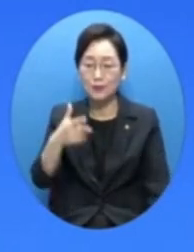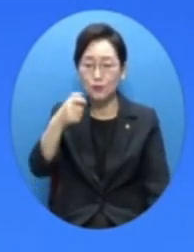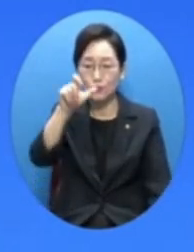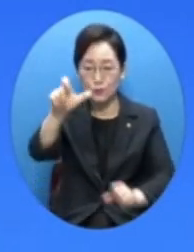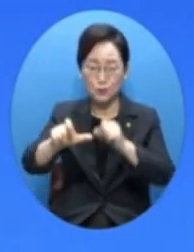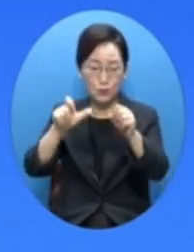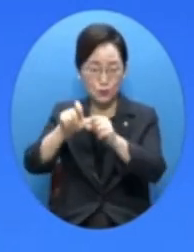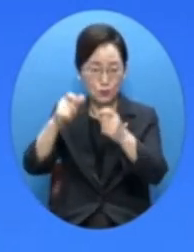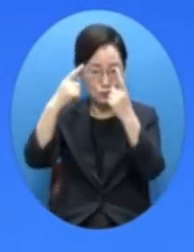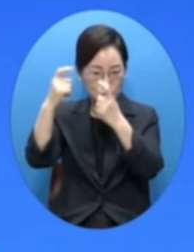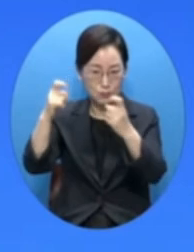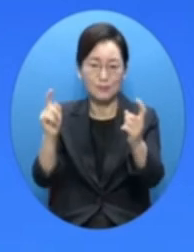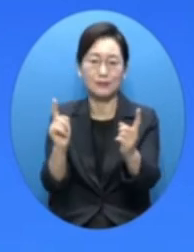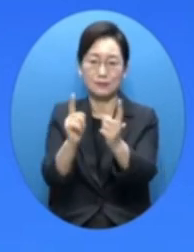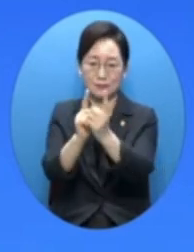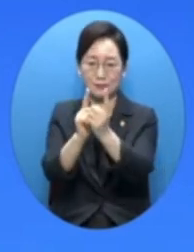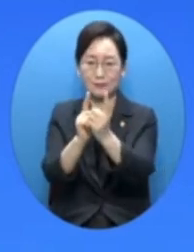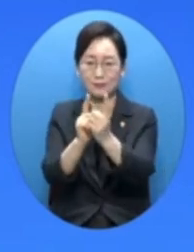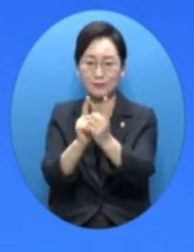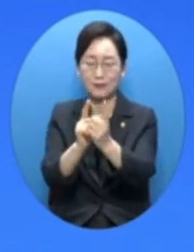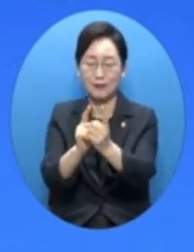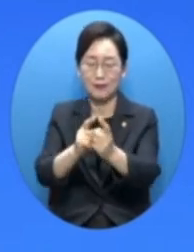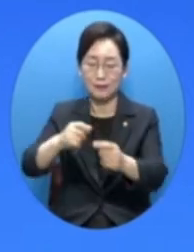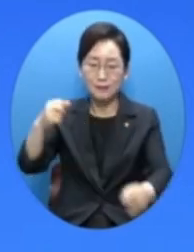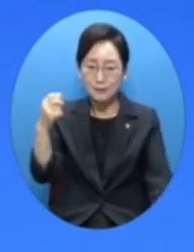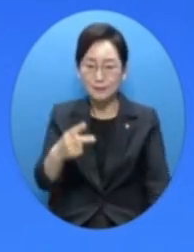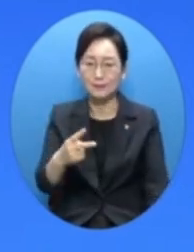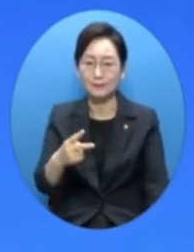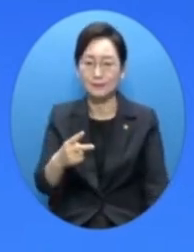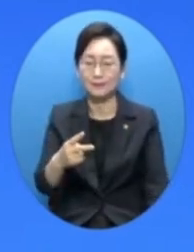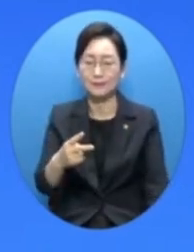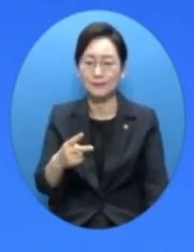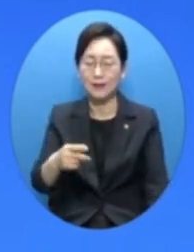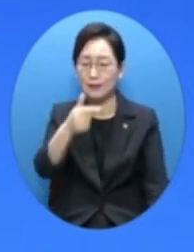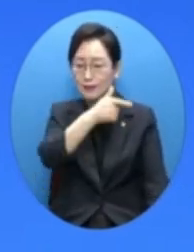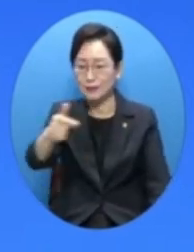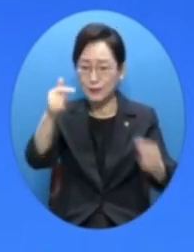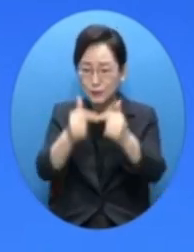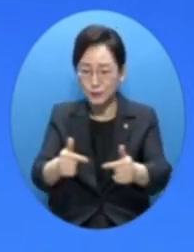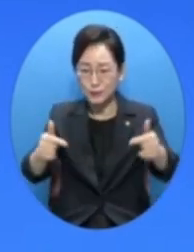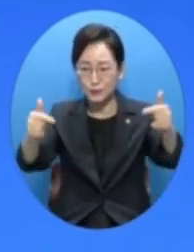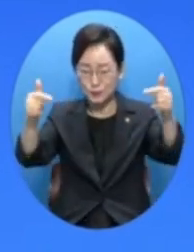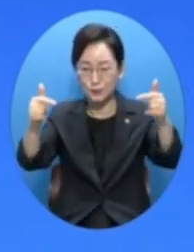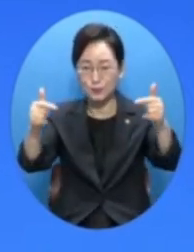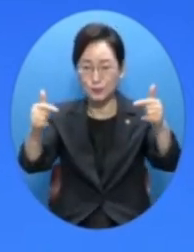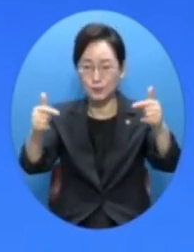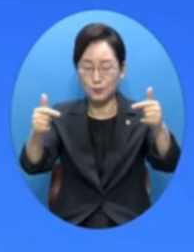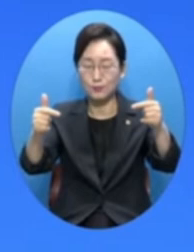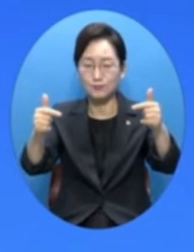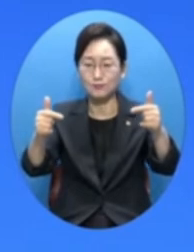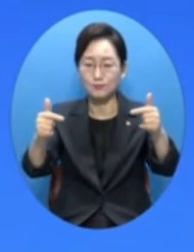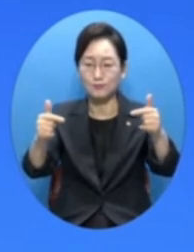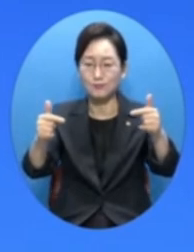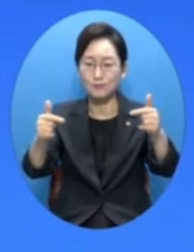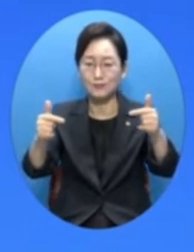65주년을 맞이하면서 제2의 큰 부흥역사를 이뤄나가는